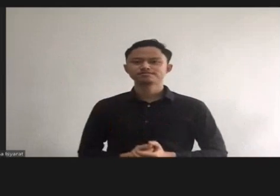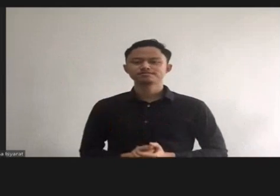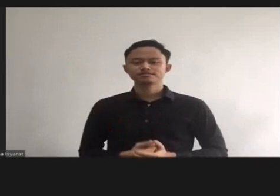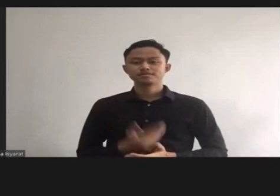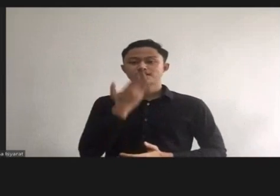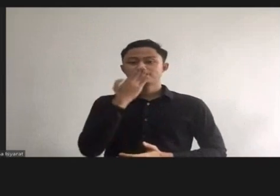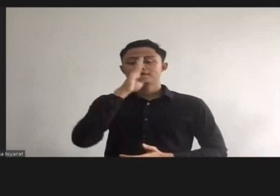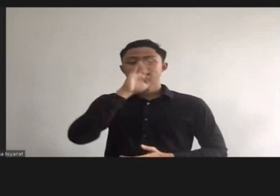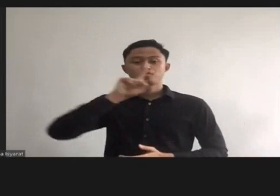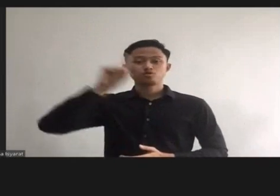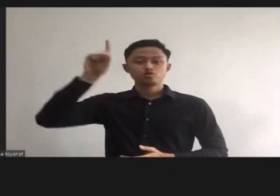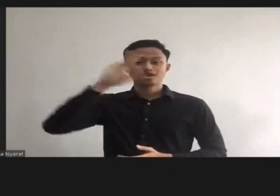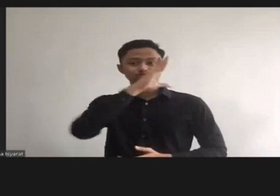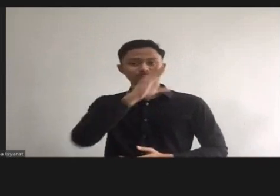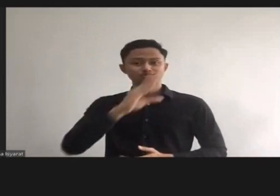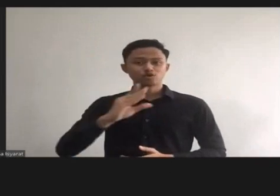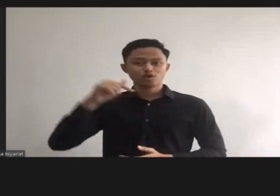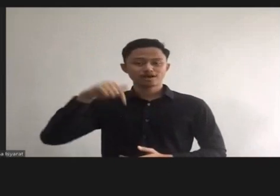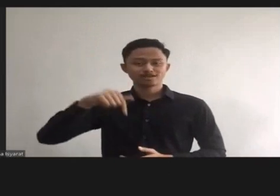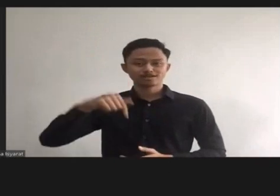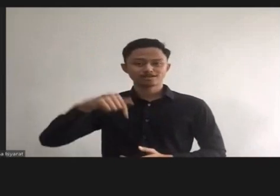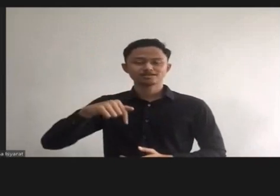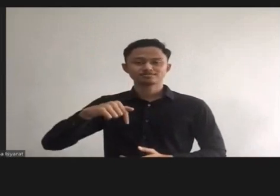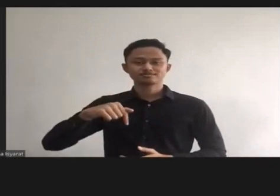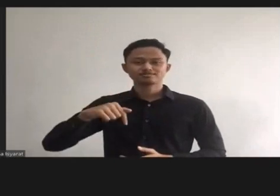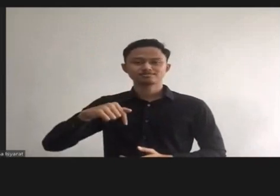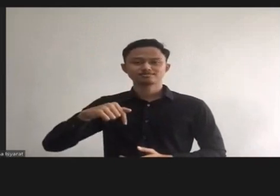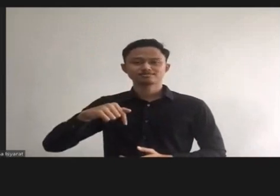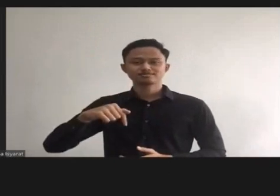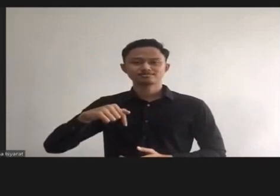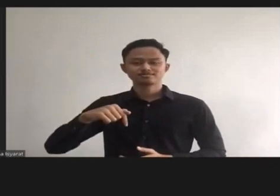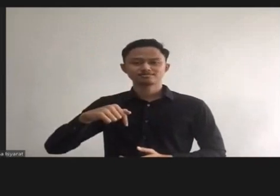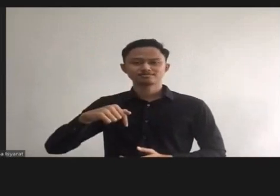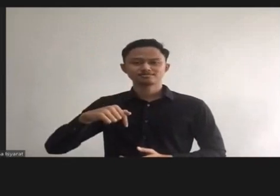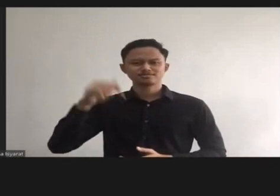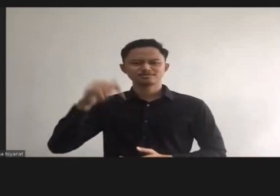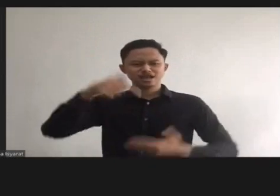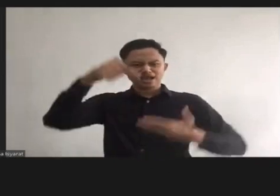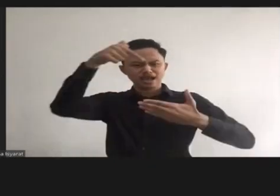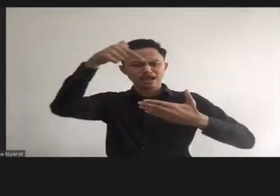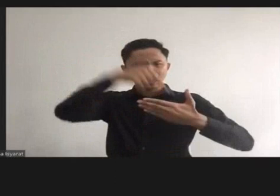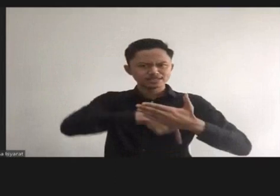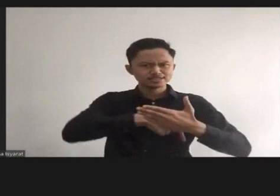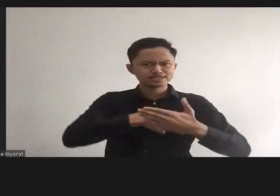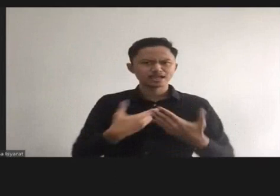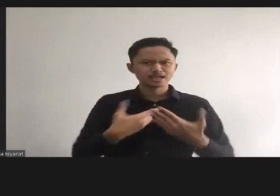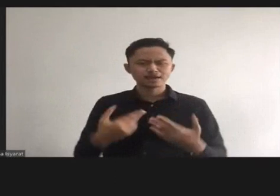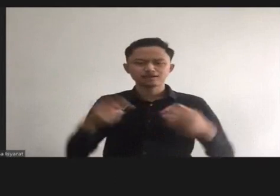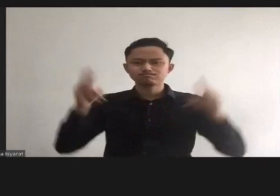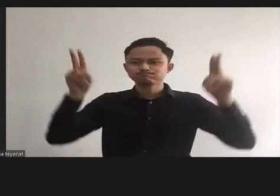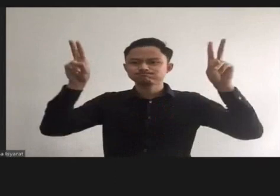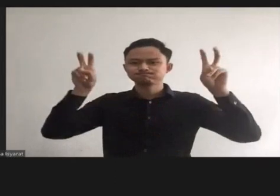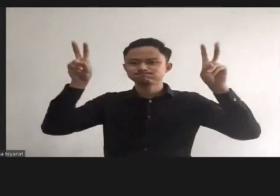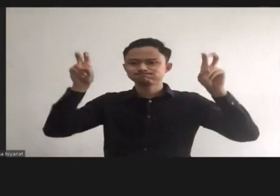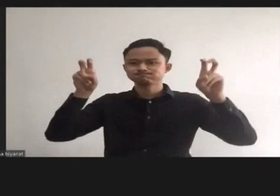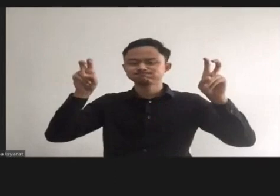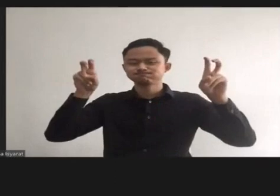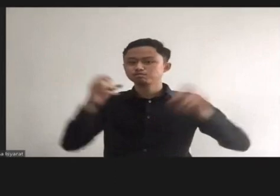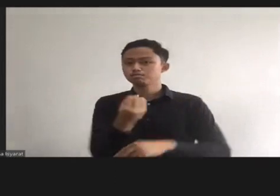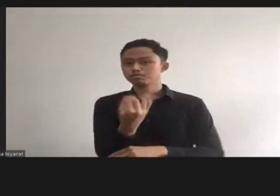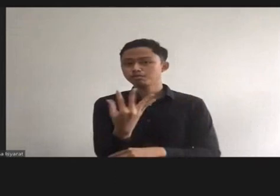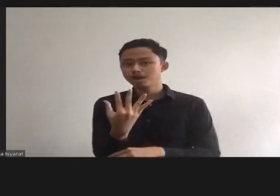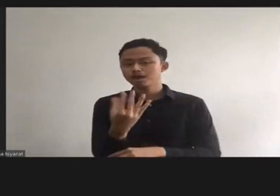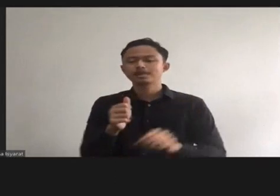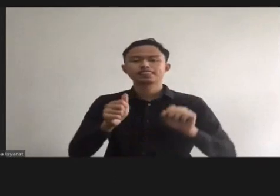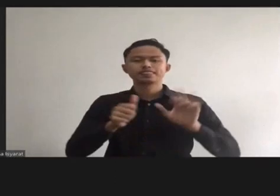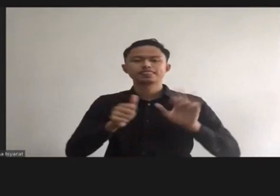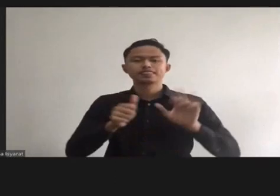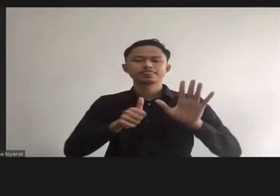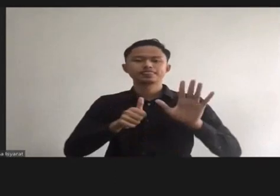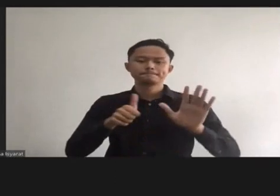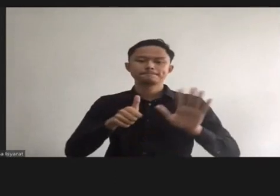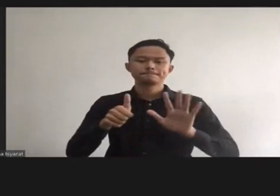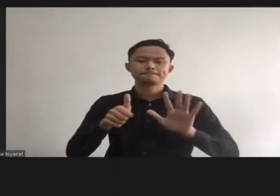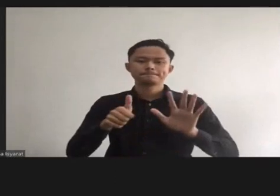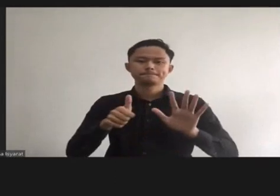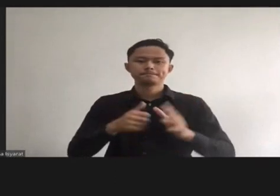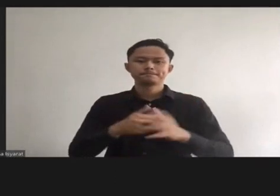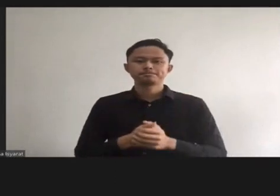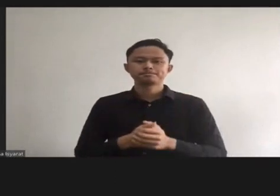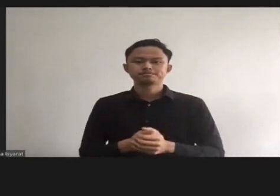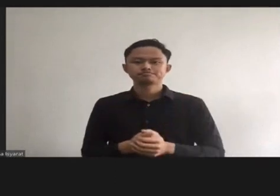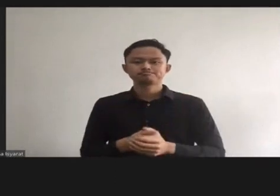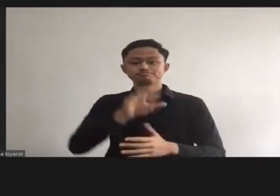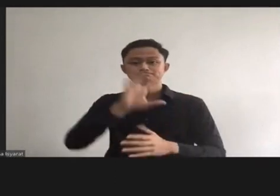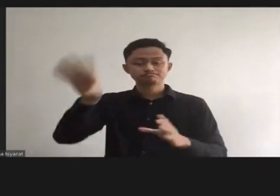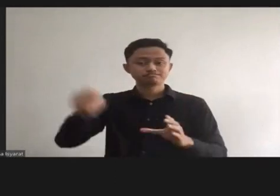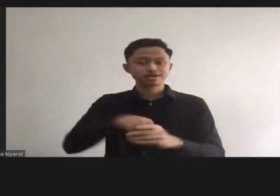hari ini ini adalah kajian diskusi tematik yang ke-6, dan ini bagian dari